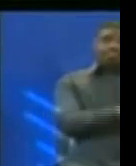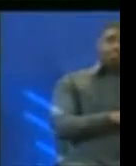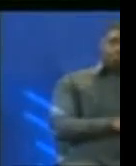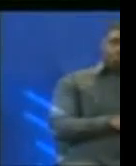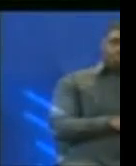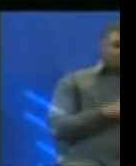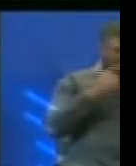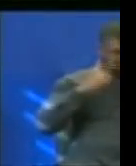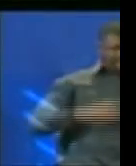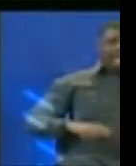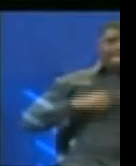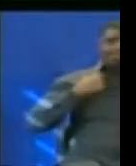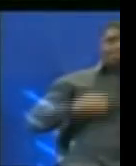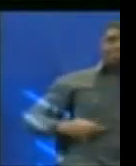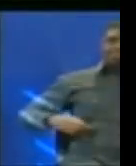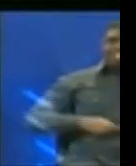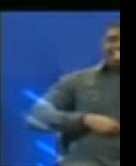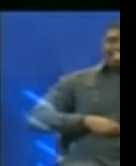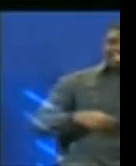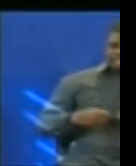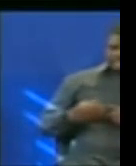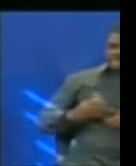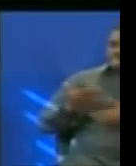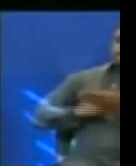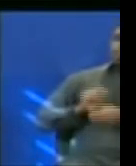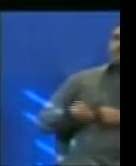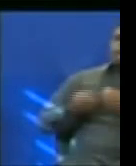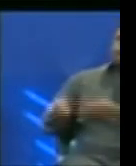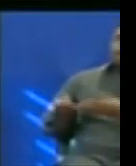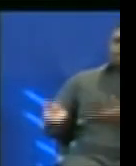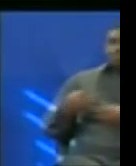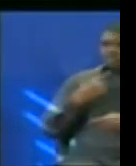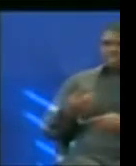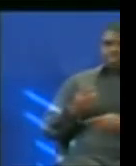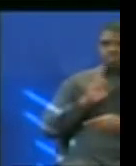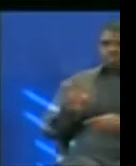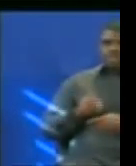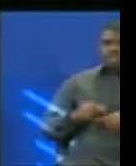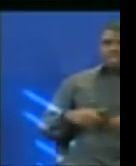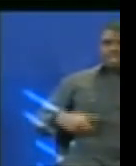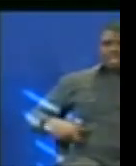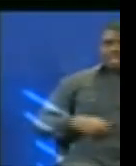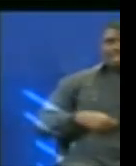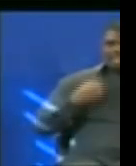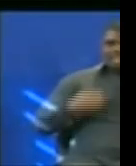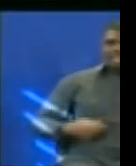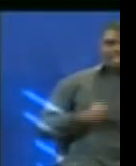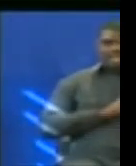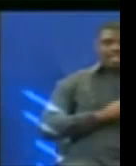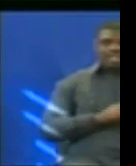life jacket, haipewi kibali. Eti wanasema sasa hivi imekuja hoja nyingine, wanasema life jacket zile hazijaandikwa kama ni